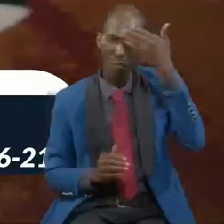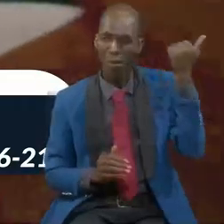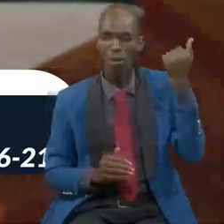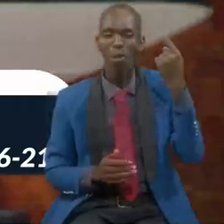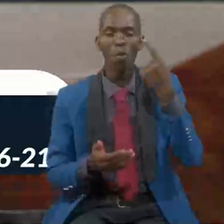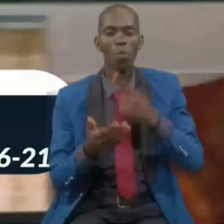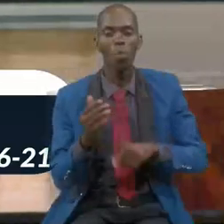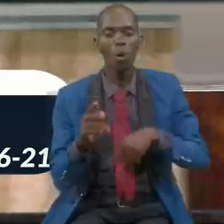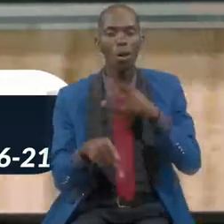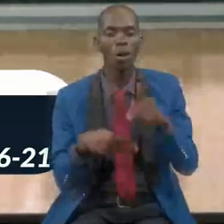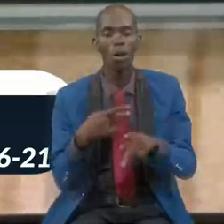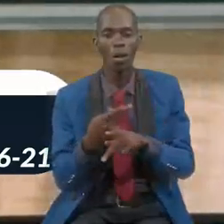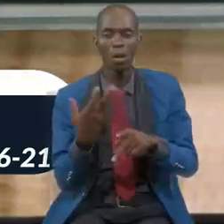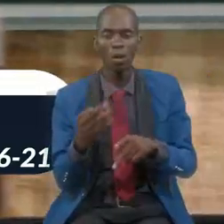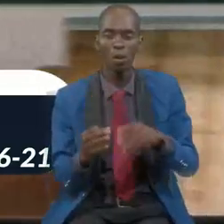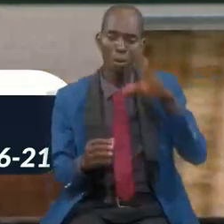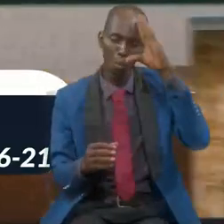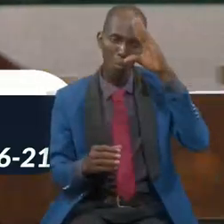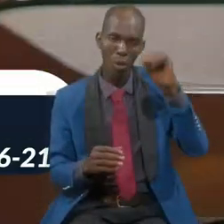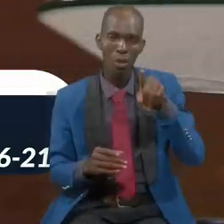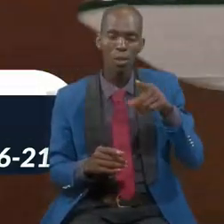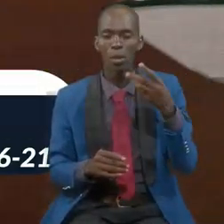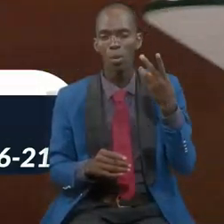Et oublie aussitôt quel il était.